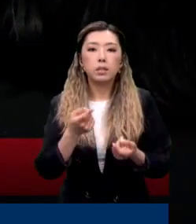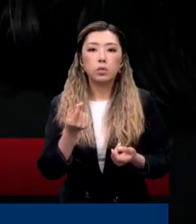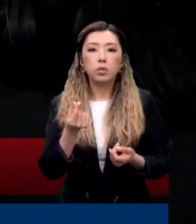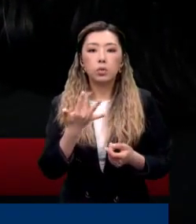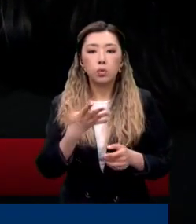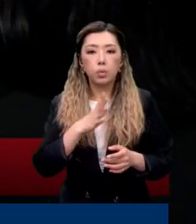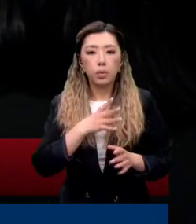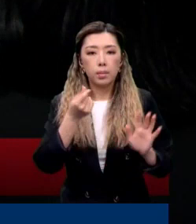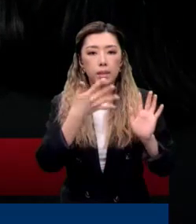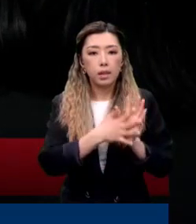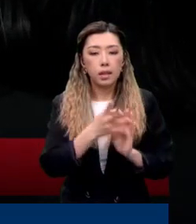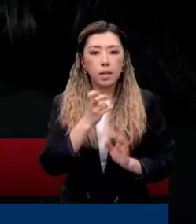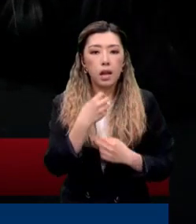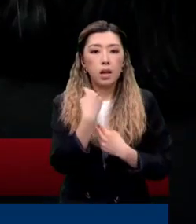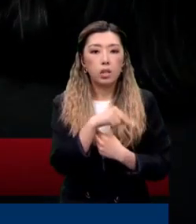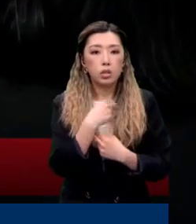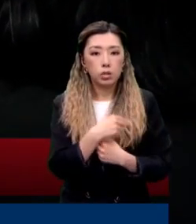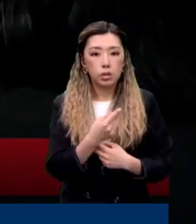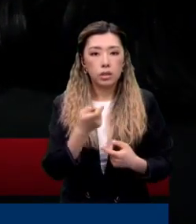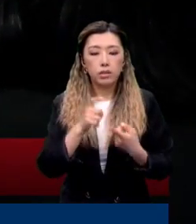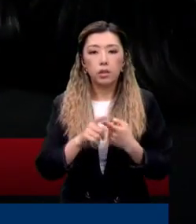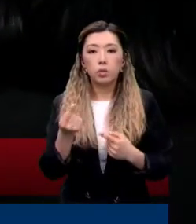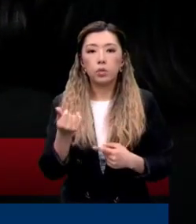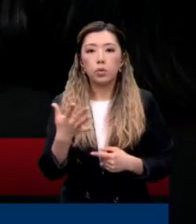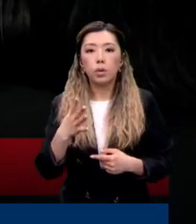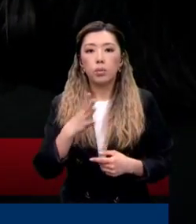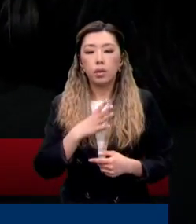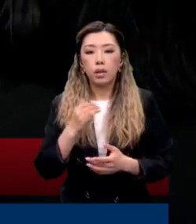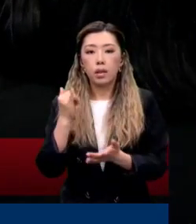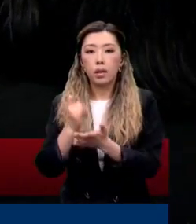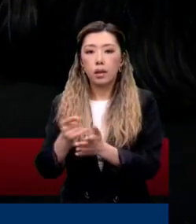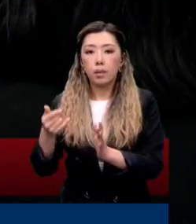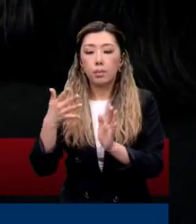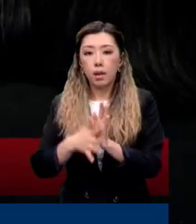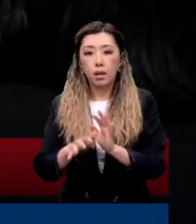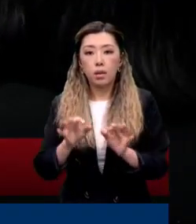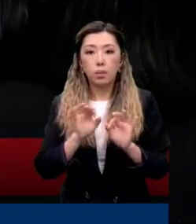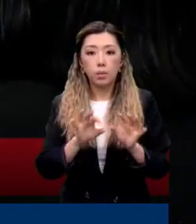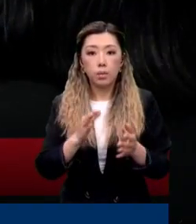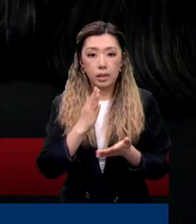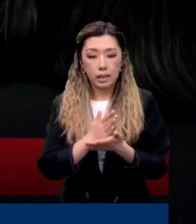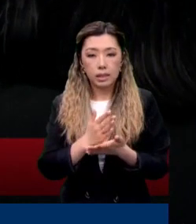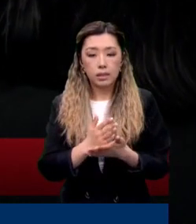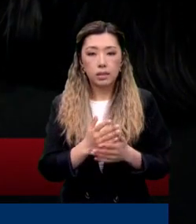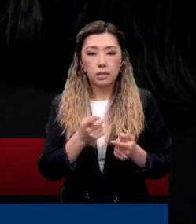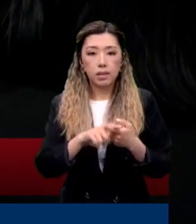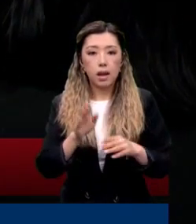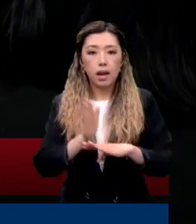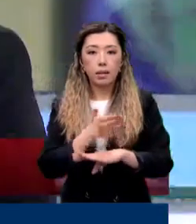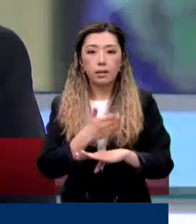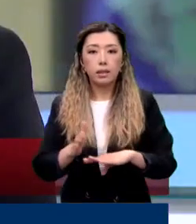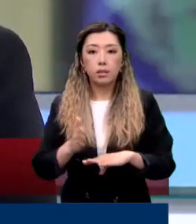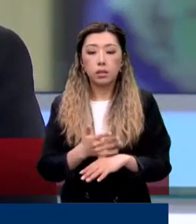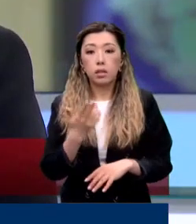там на лечение, столько-то мы направили на какие-то другие нужды, если можете сказать? Если говорить по разбивке,